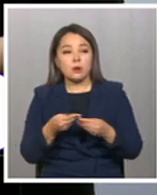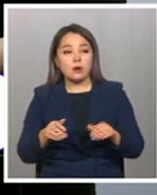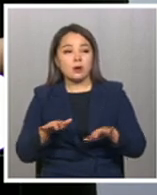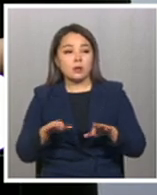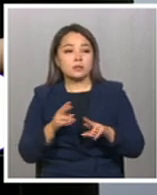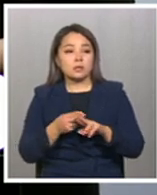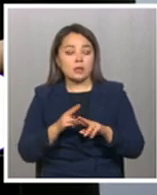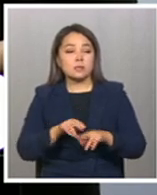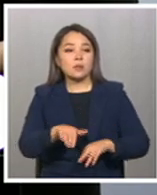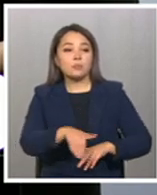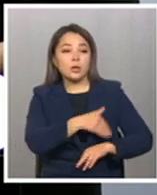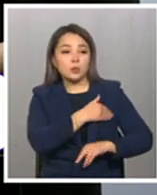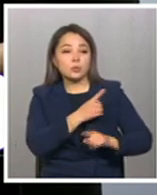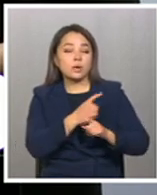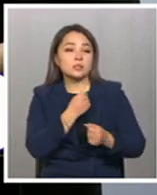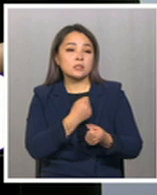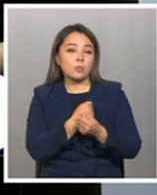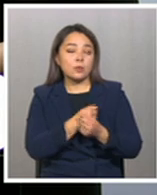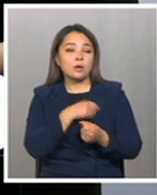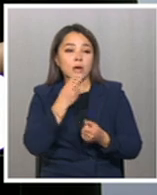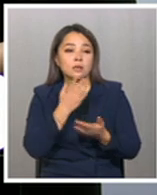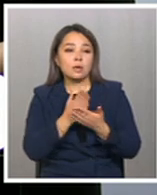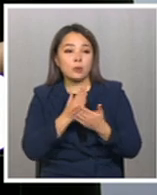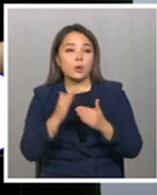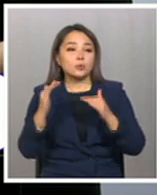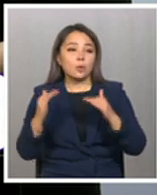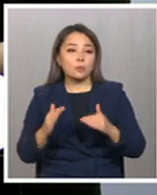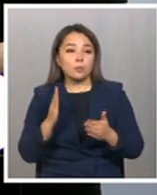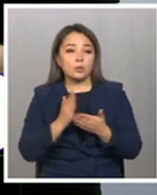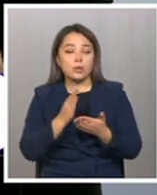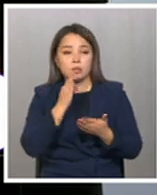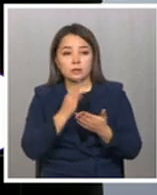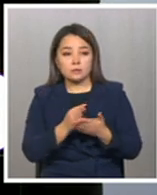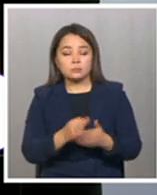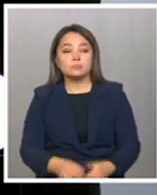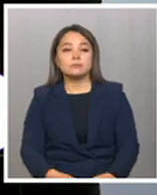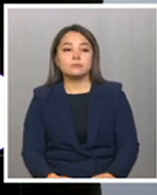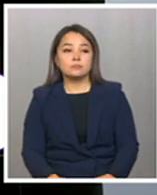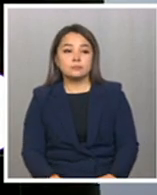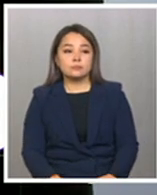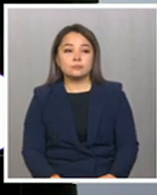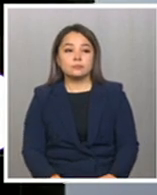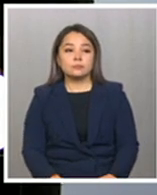қайнау температуралары спирттерге қарағанда төмен болады.